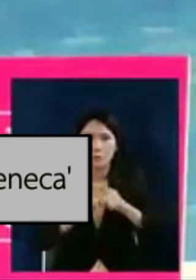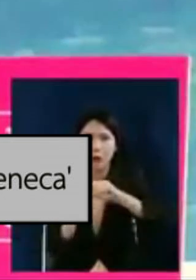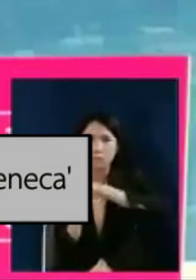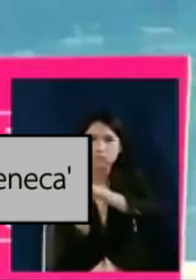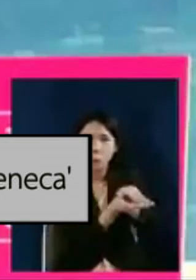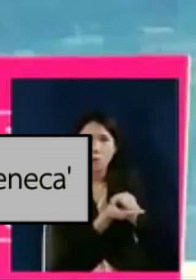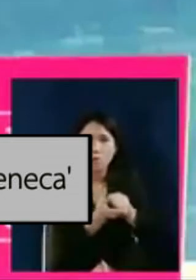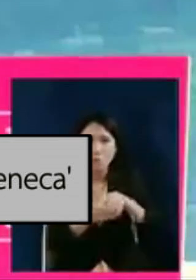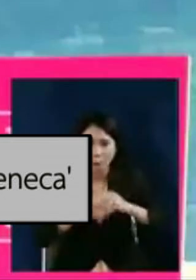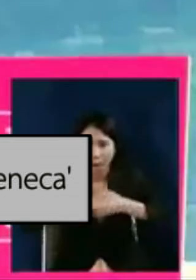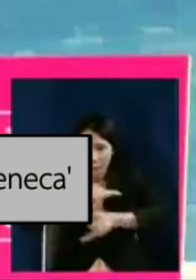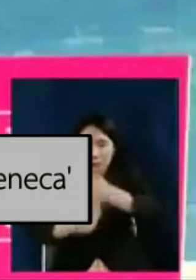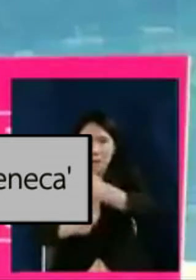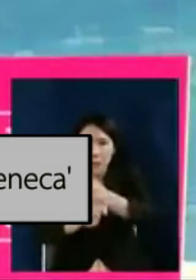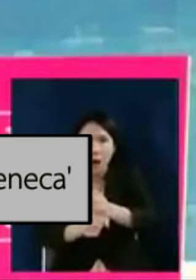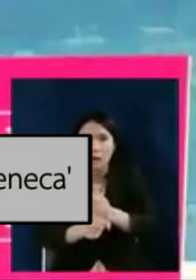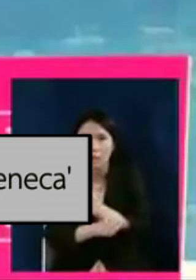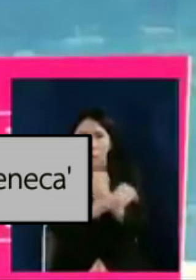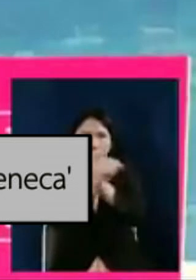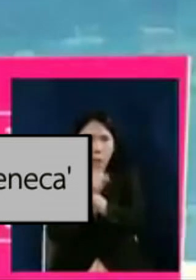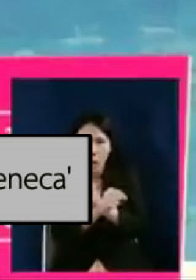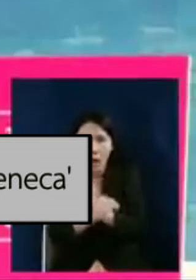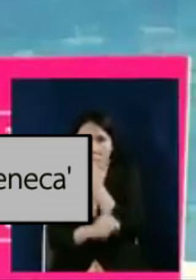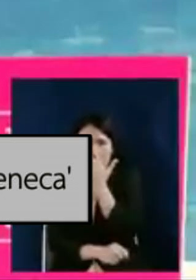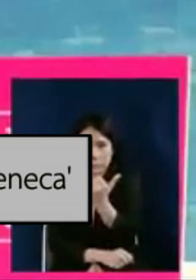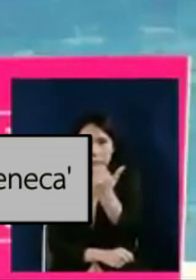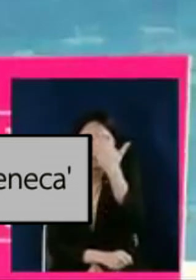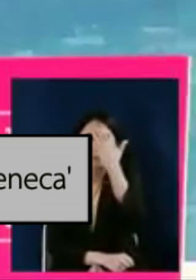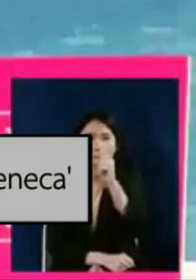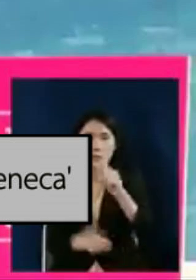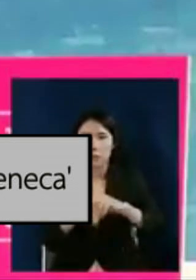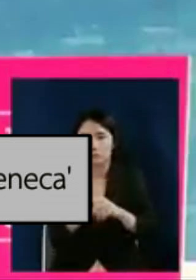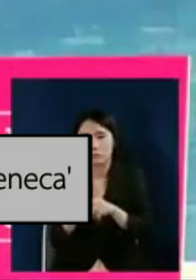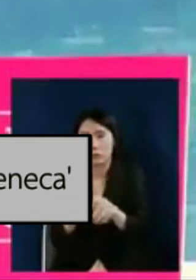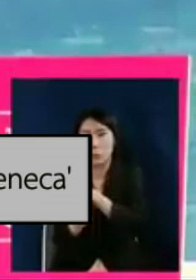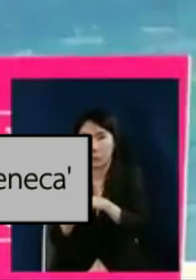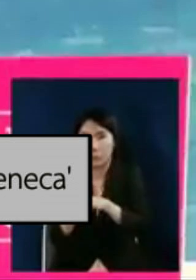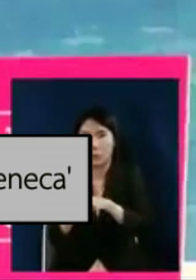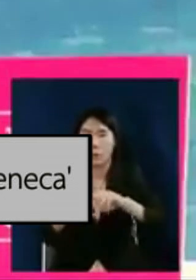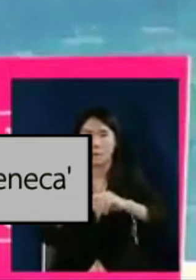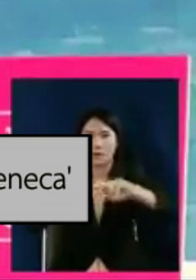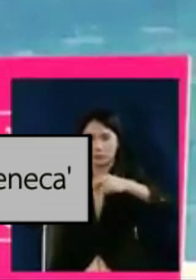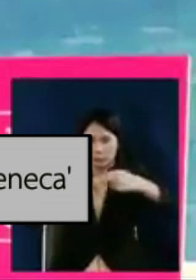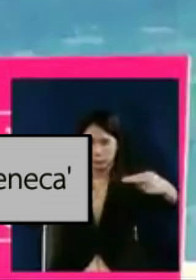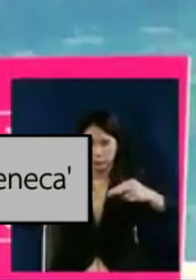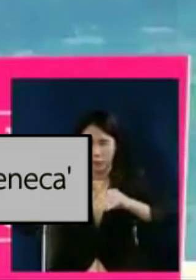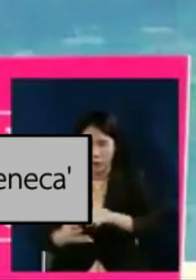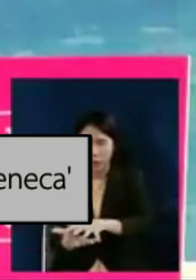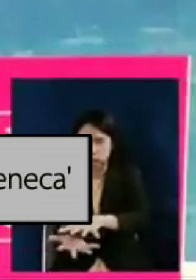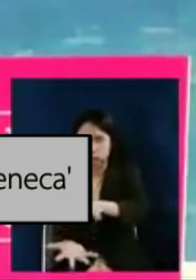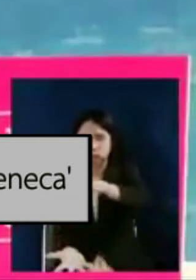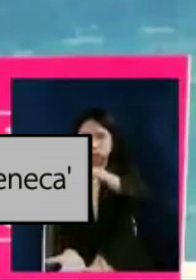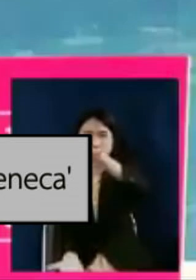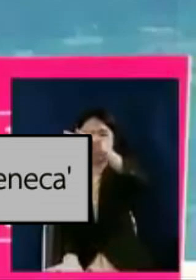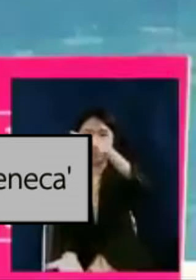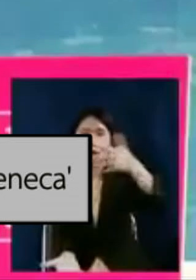ในนั้นนะฮะเพราะว่าต้องป้องกันภัยเพราะเชื่อตัวนี้เป็นเชื้อของโลกนะครับเมื่อได้เชื้อจำนวนมาก